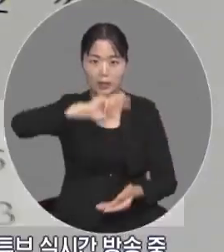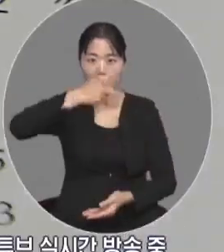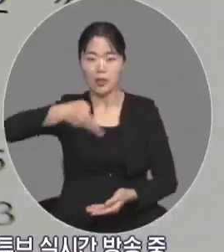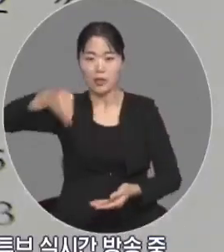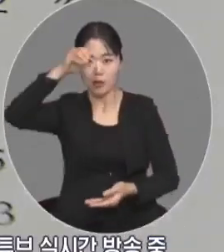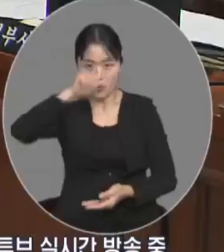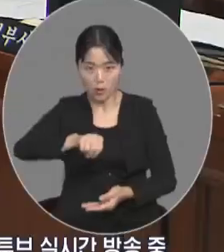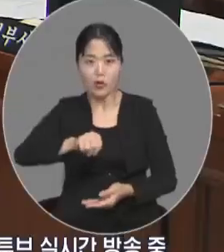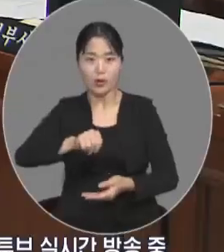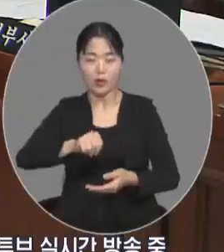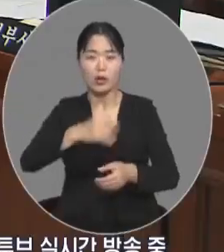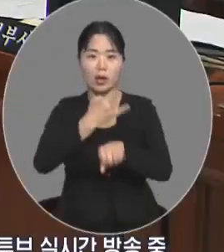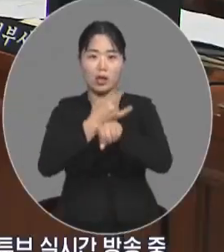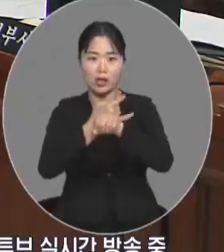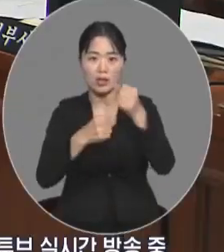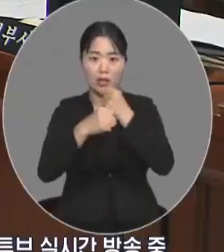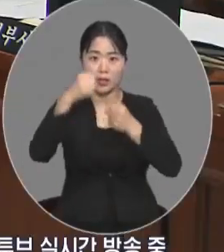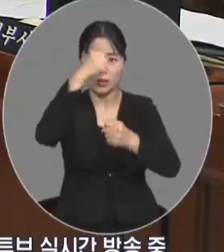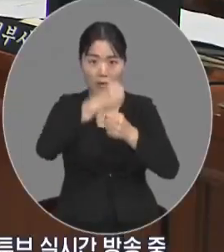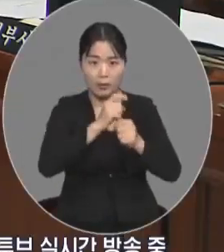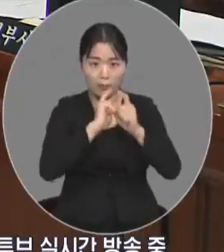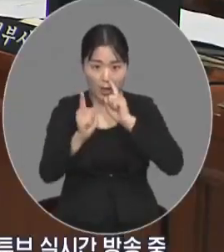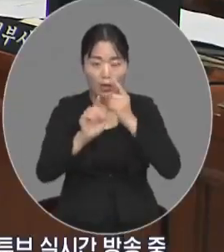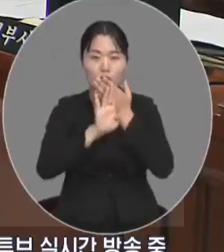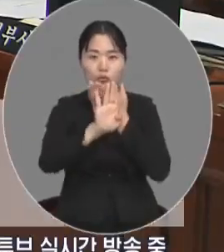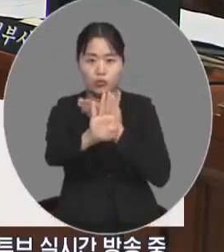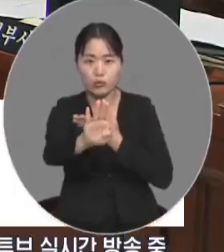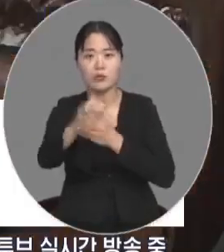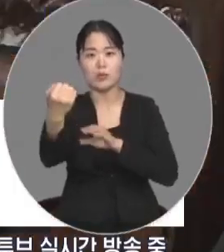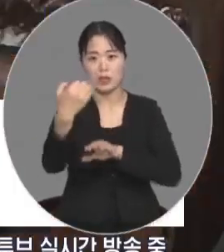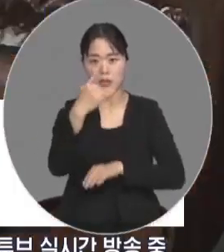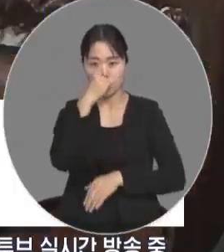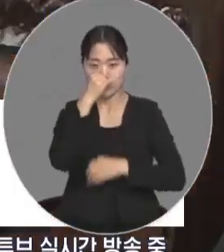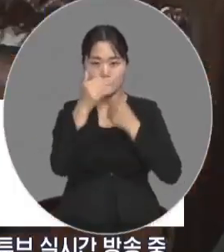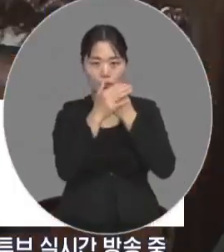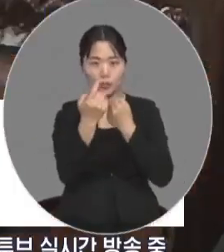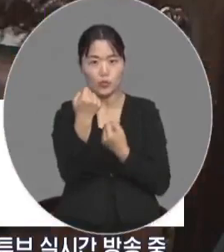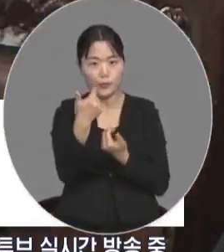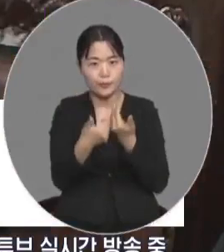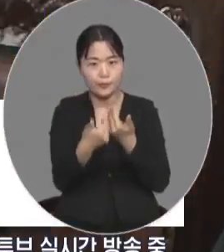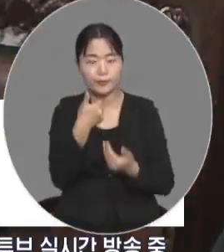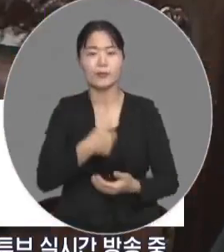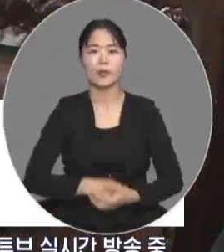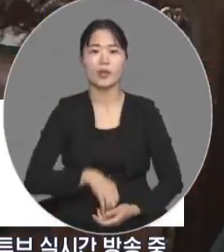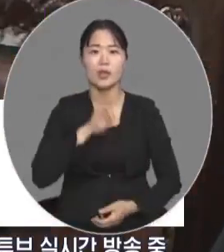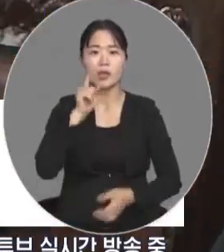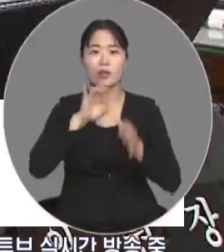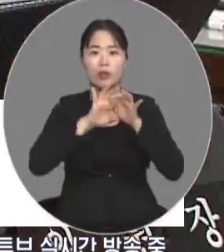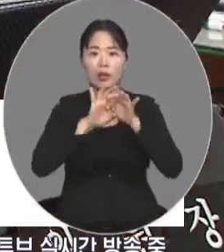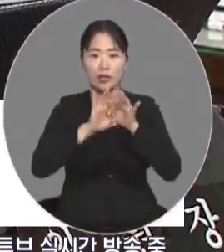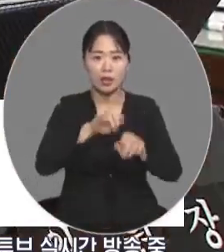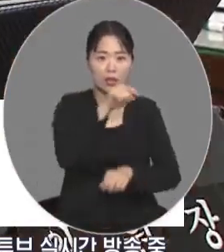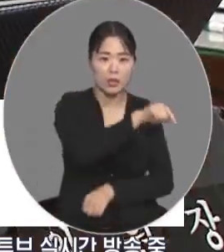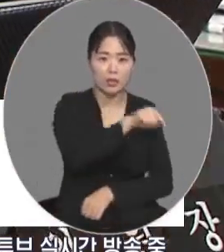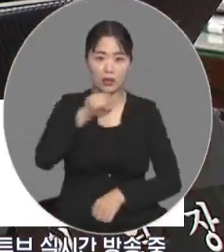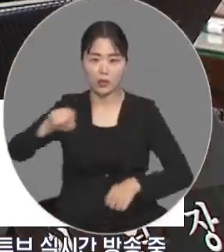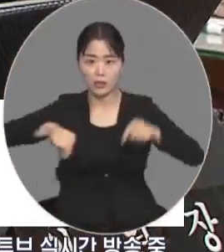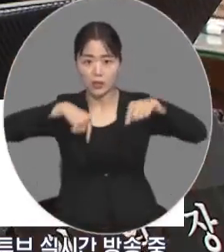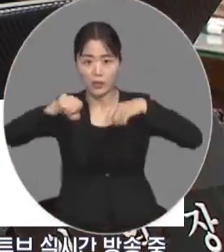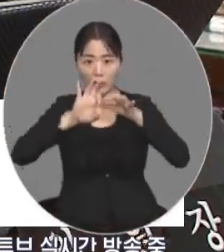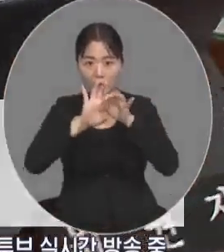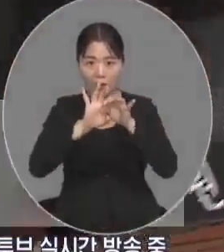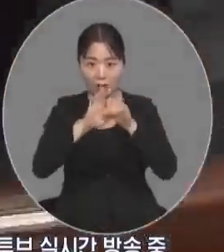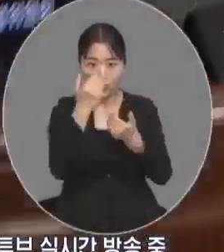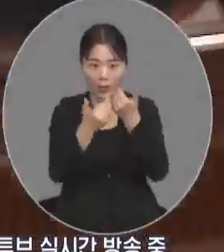방침이어서 의외라는 반응입니다. 앞서 상임위의 예산 삭감으로 추진 동력을 잃은 데다 여야 갈등이 사그라지지 않은 데